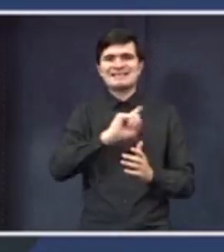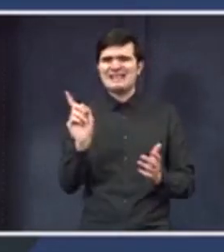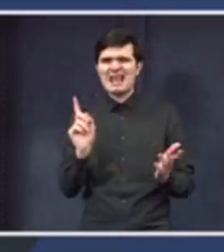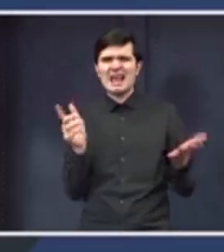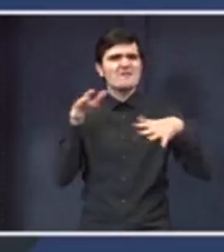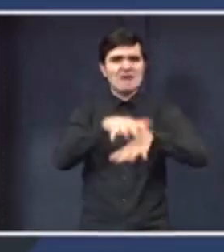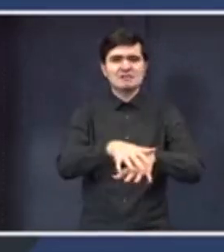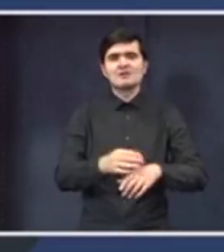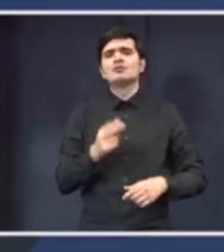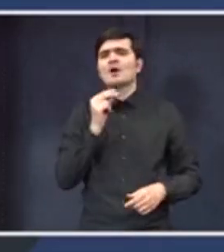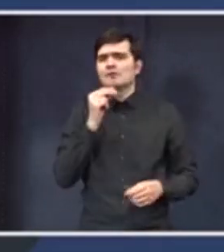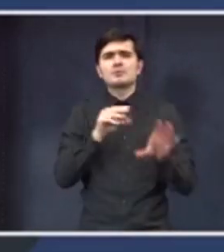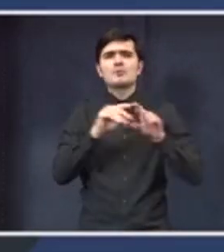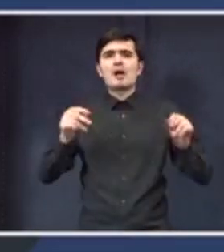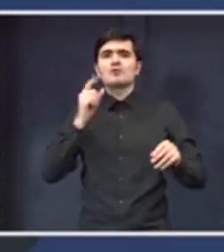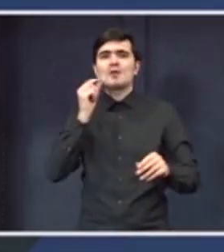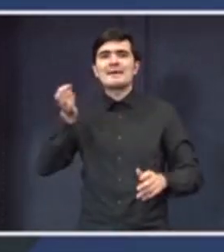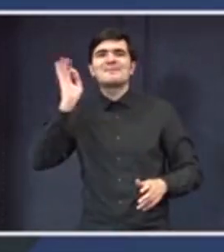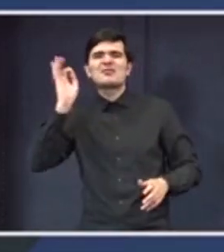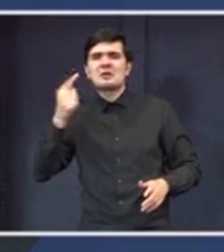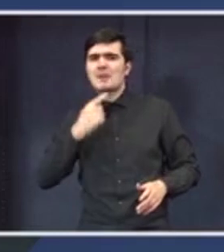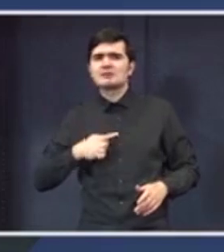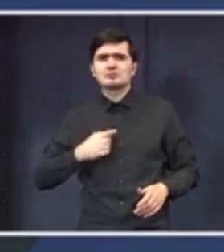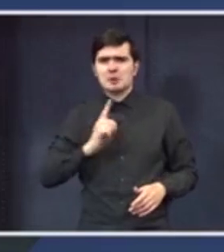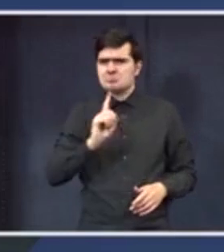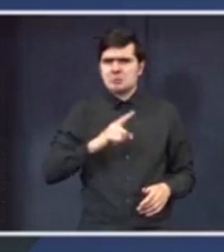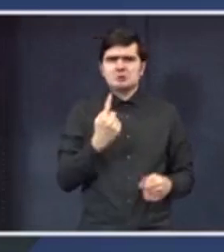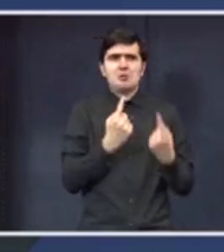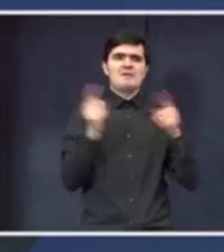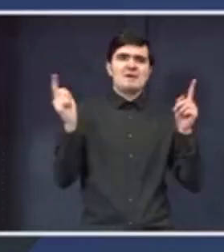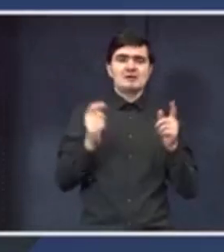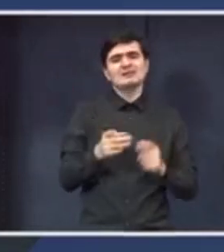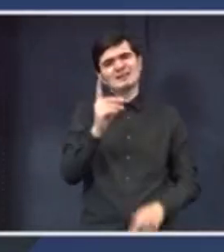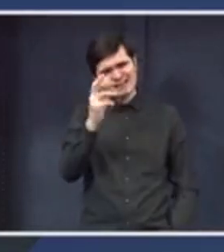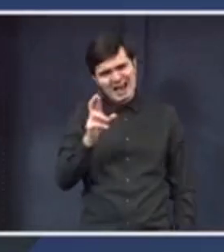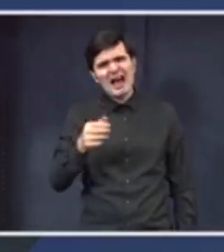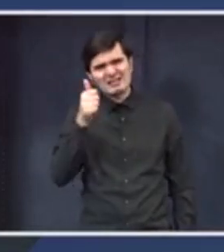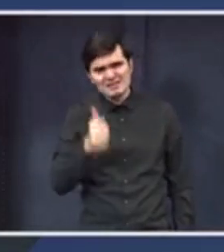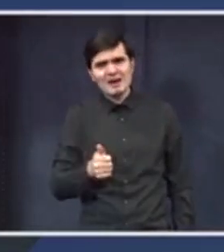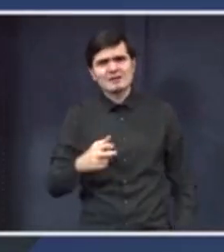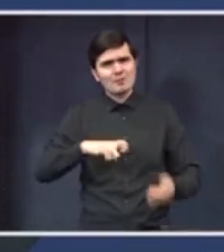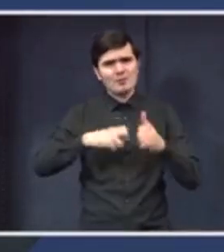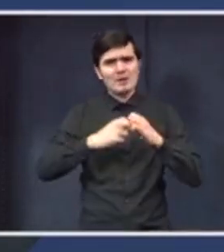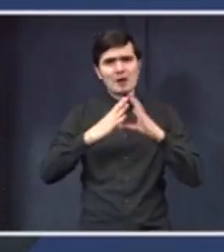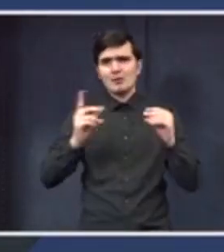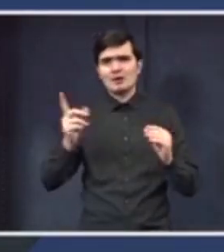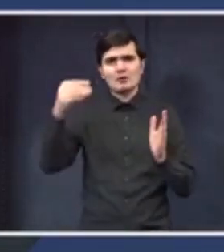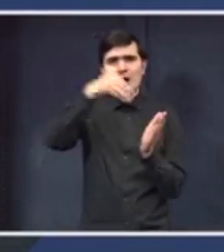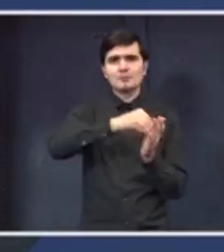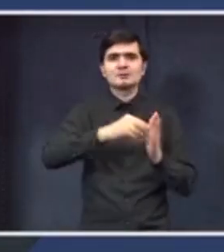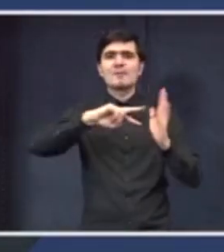discutat cu mai mulți specialiști care mi-au spus foarte clar că nu există o diferență. Dar e adevărat, problema în România este că încă nu sunt în metodologia